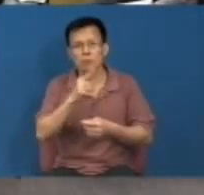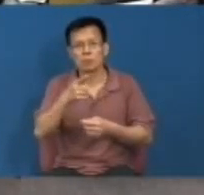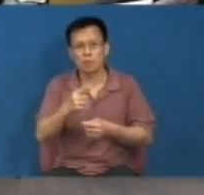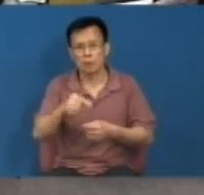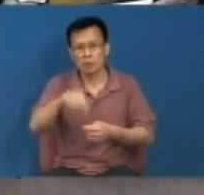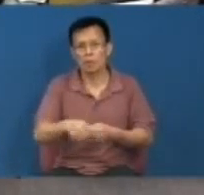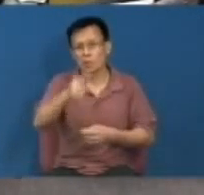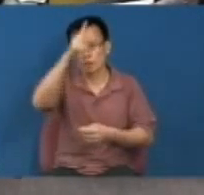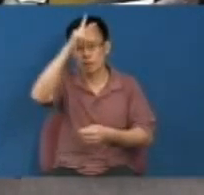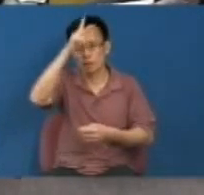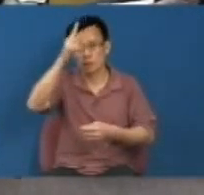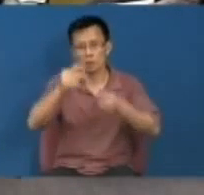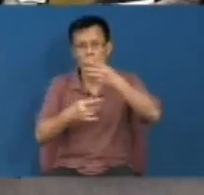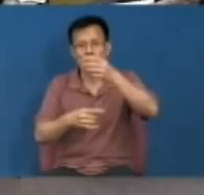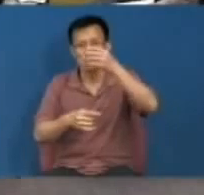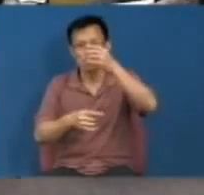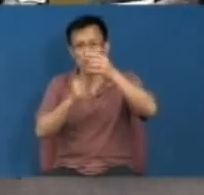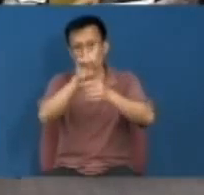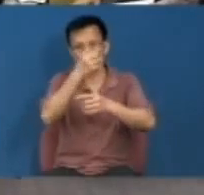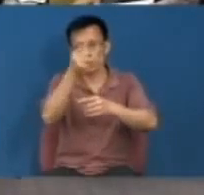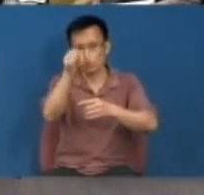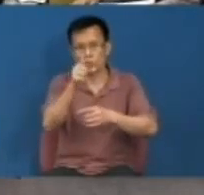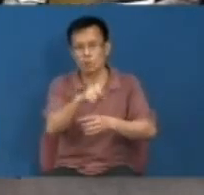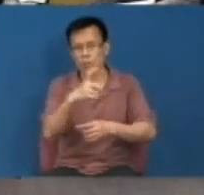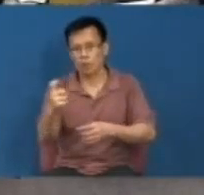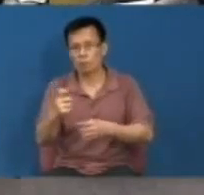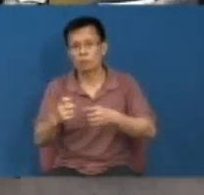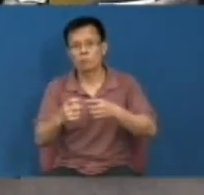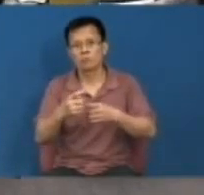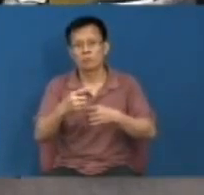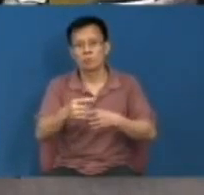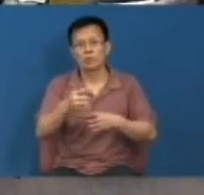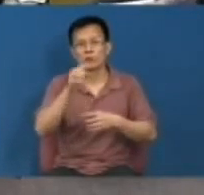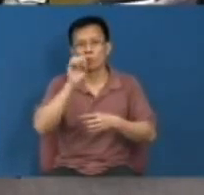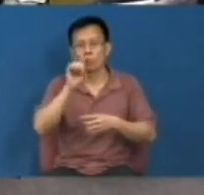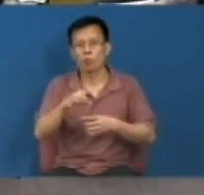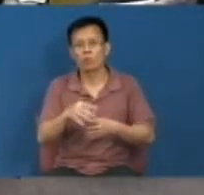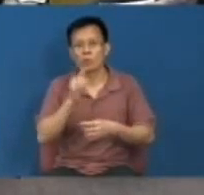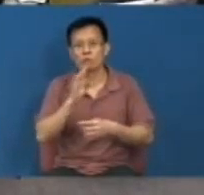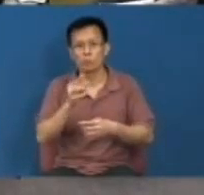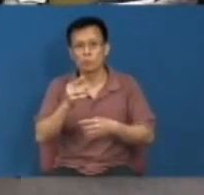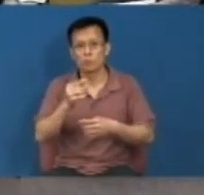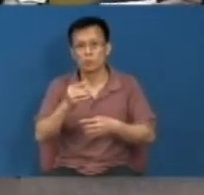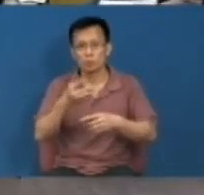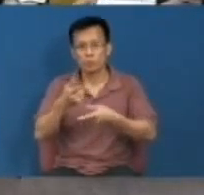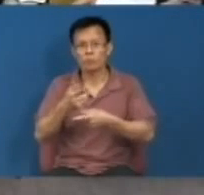處係11月19日同我講嘅。 地政處 講 嘅，如果你話市建局嘅社工咁講咧，佢分咗個釘牌咧。 唔係，